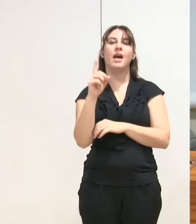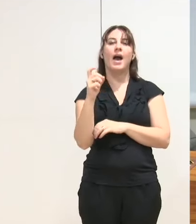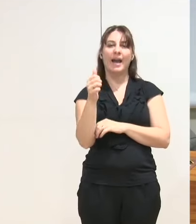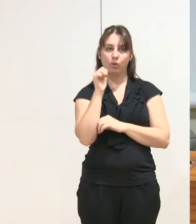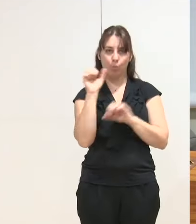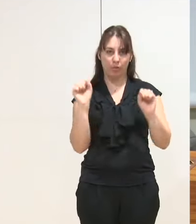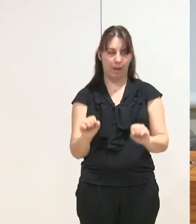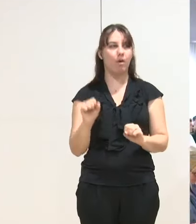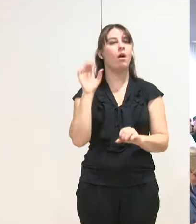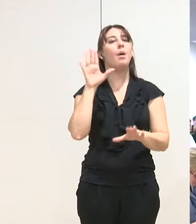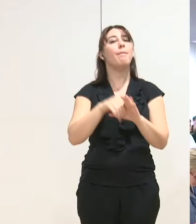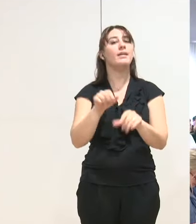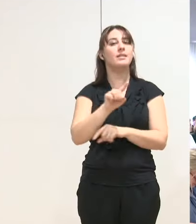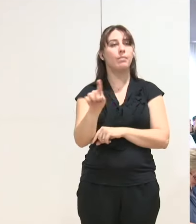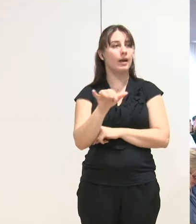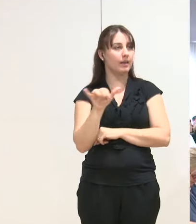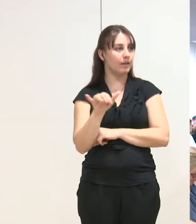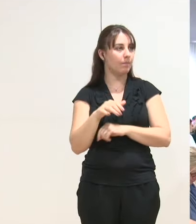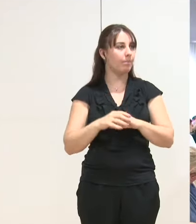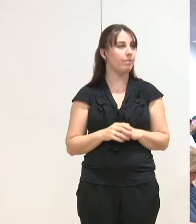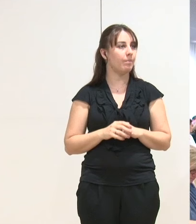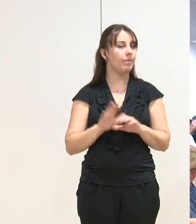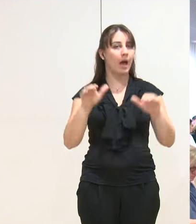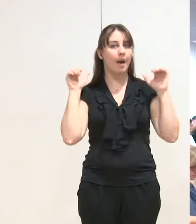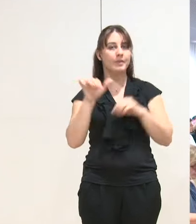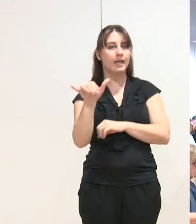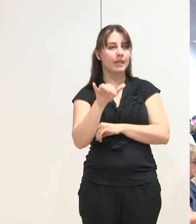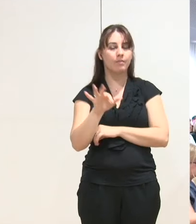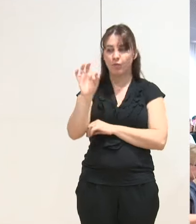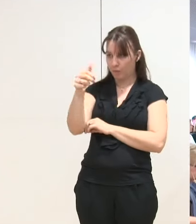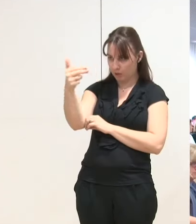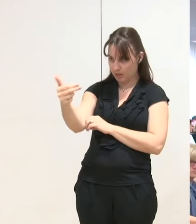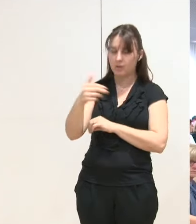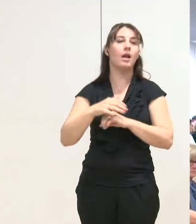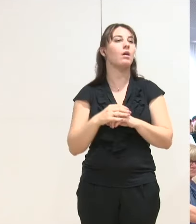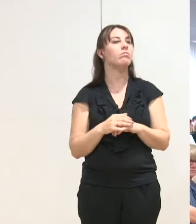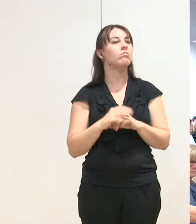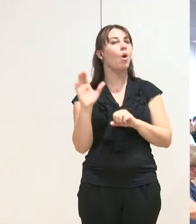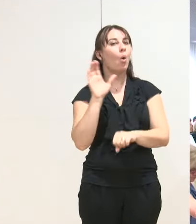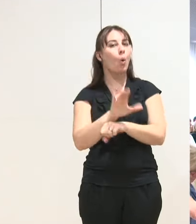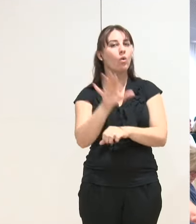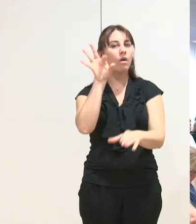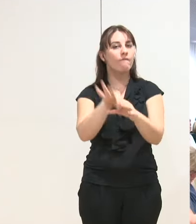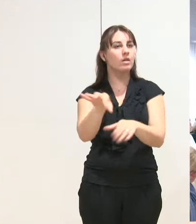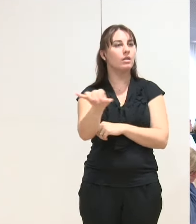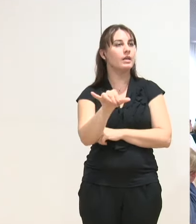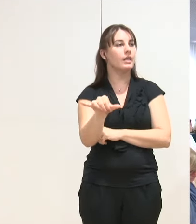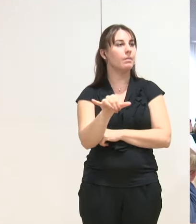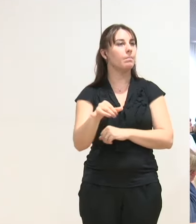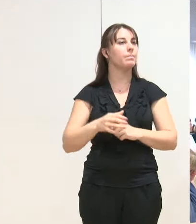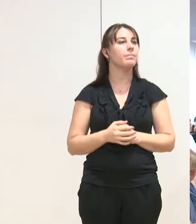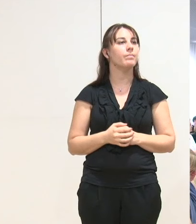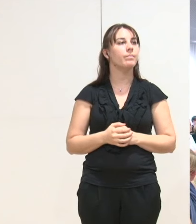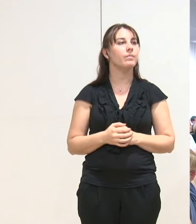pas participer au vote qui souhaite s'abstenir le Front National qui vote contre